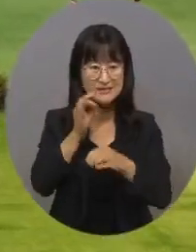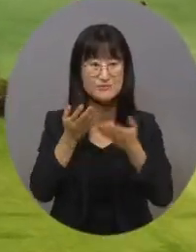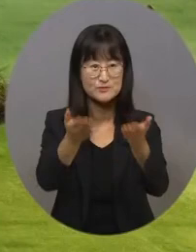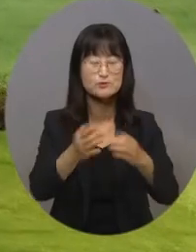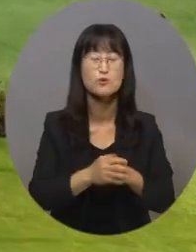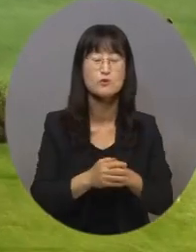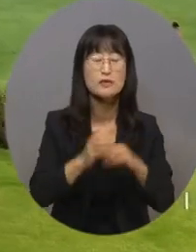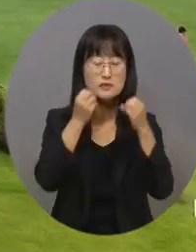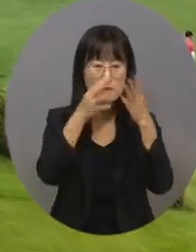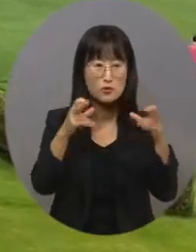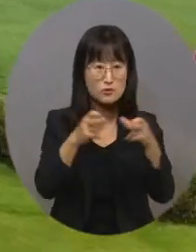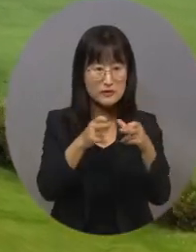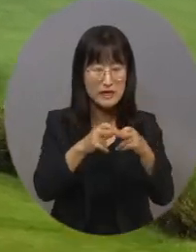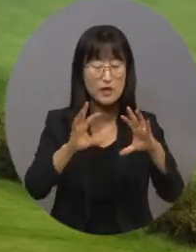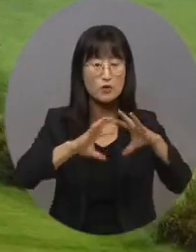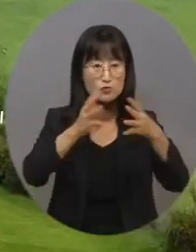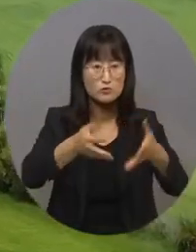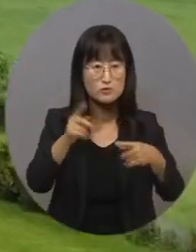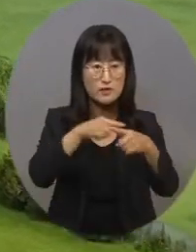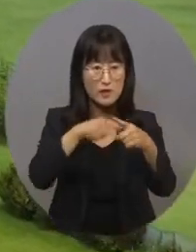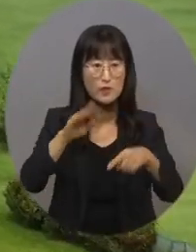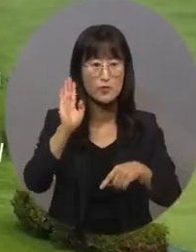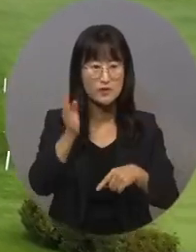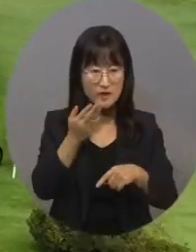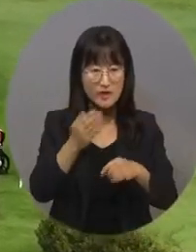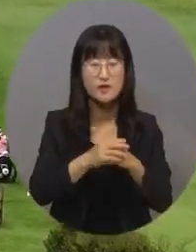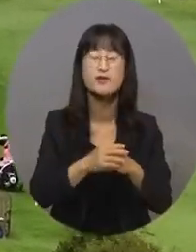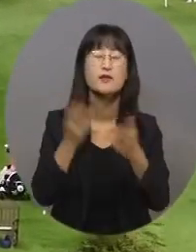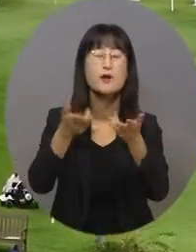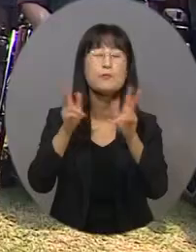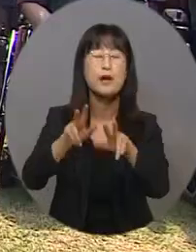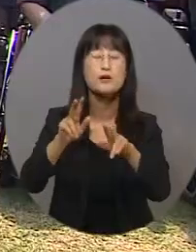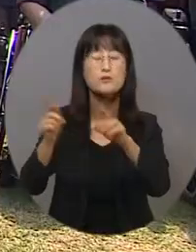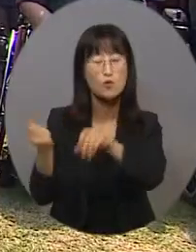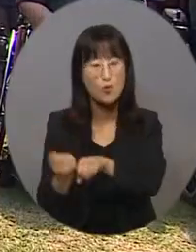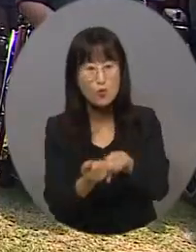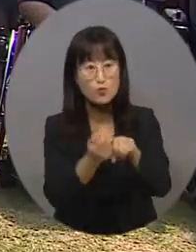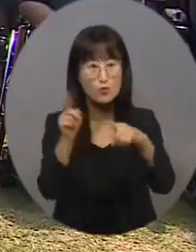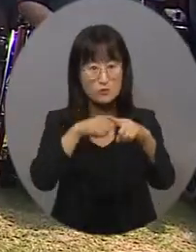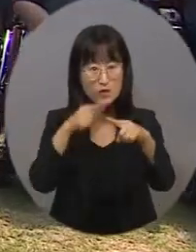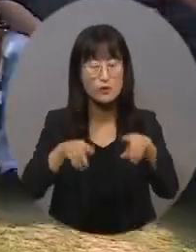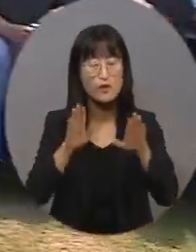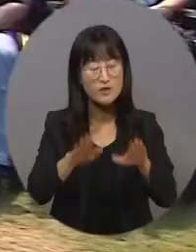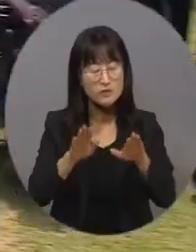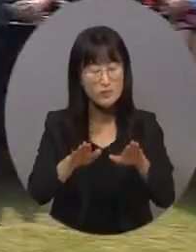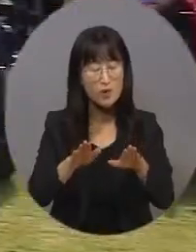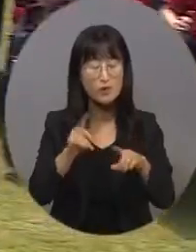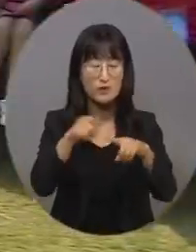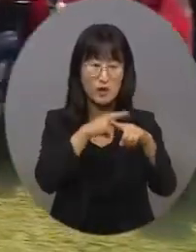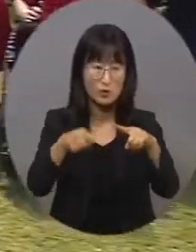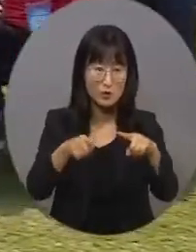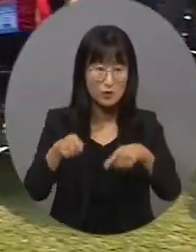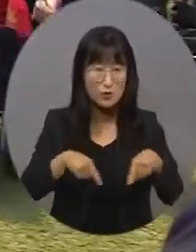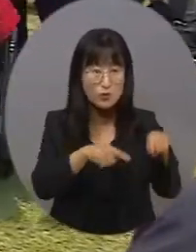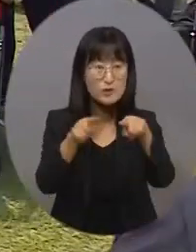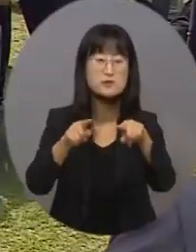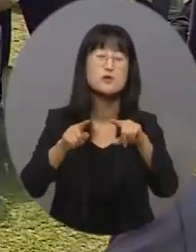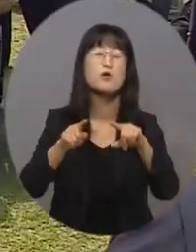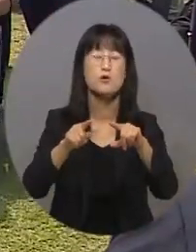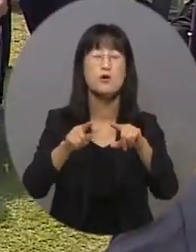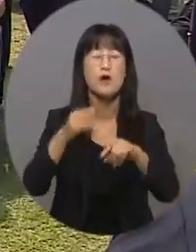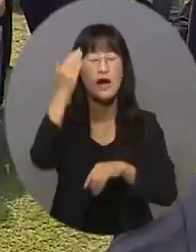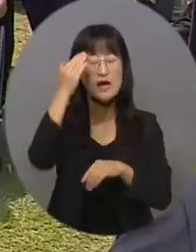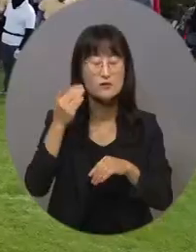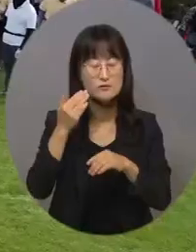국제대회로 발돋움한 제1회 서울국제초청 장애인 파크골프대회. 이번 대회를 통해 국내 장애인 생활체육의